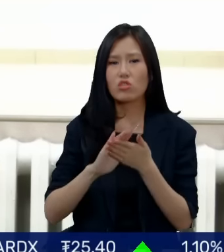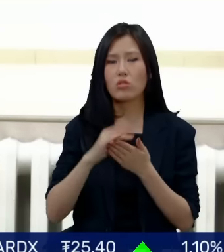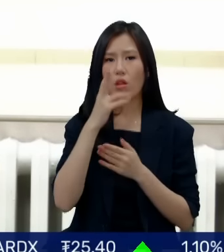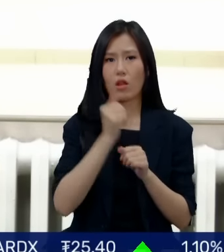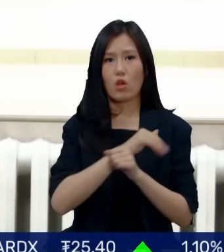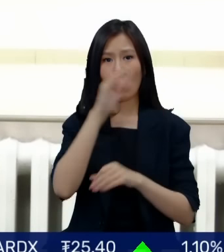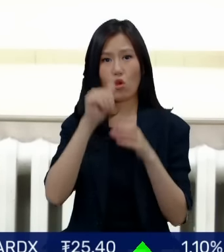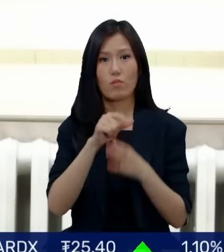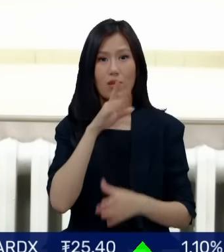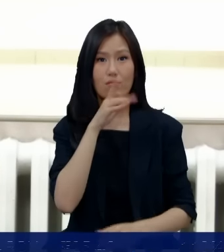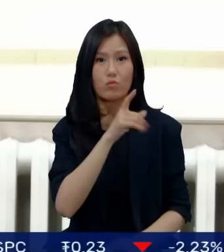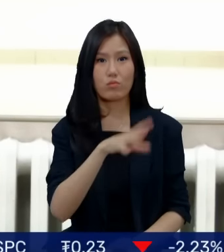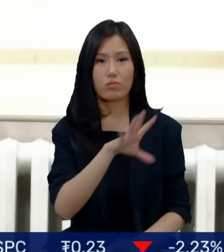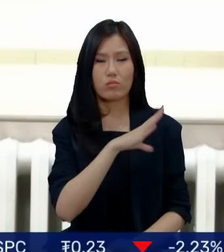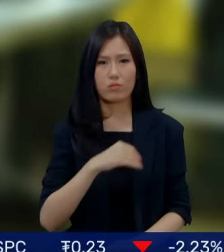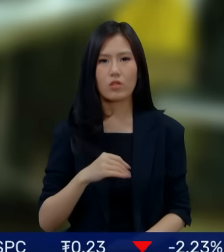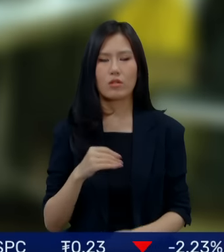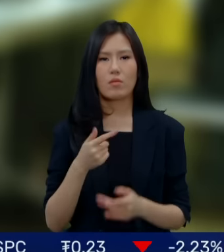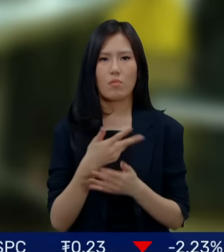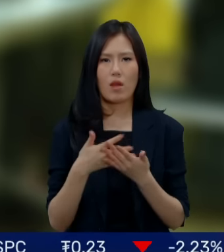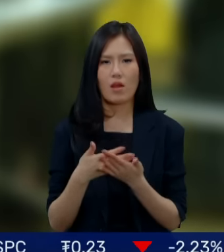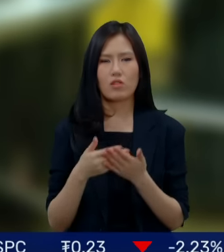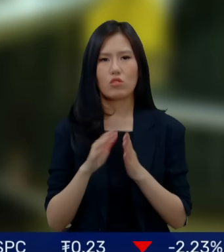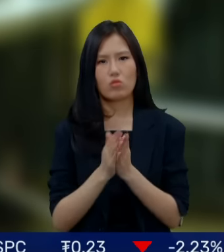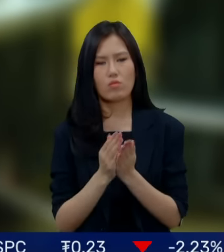бол бид нар гарын авлага материалыг гаргаж ирдэг.